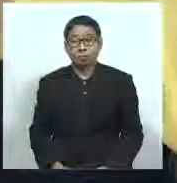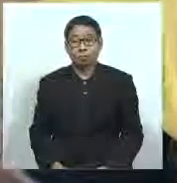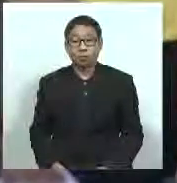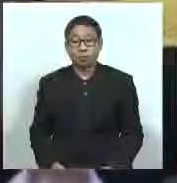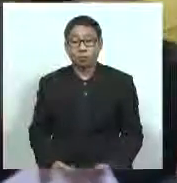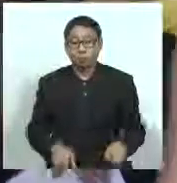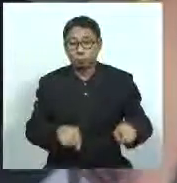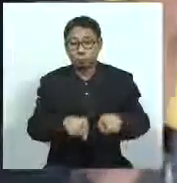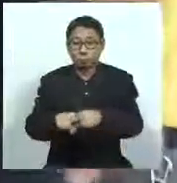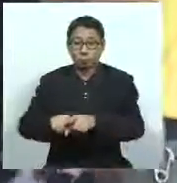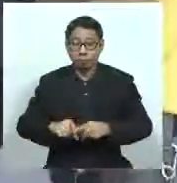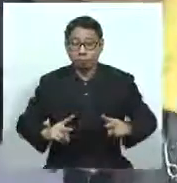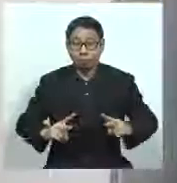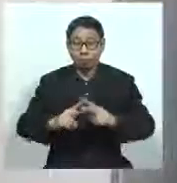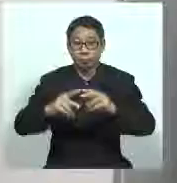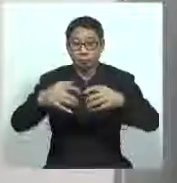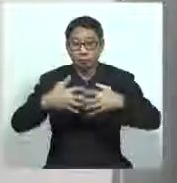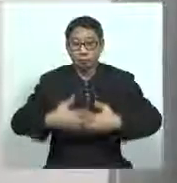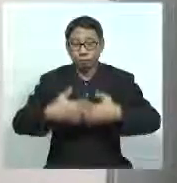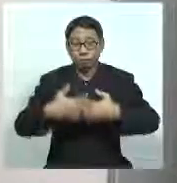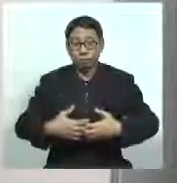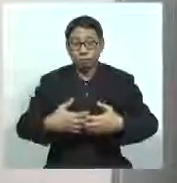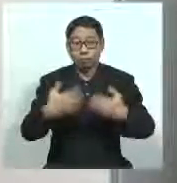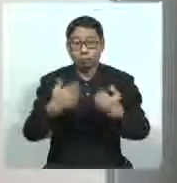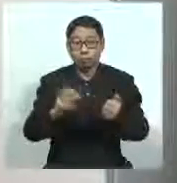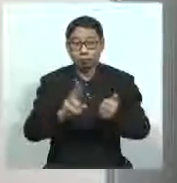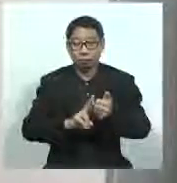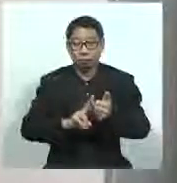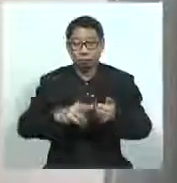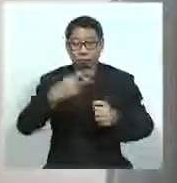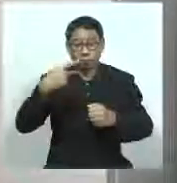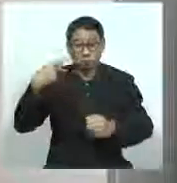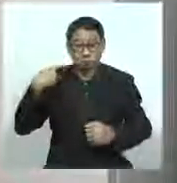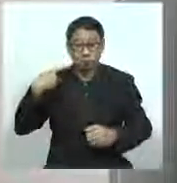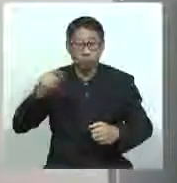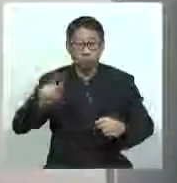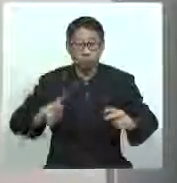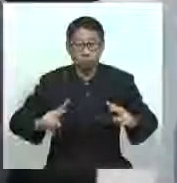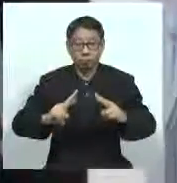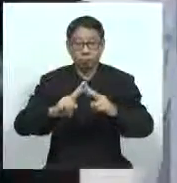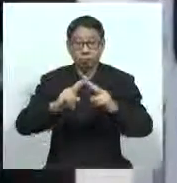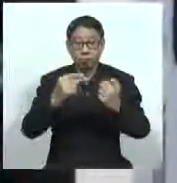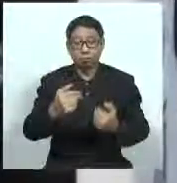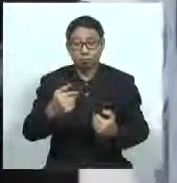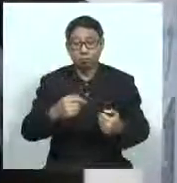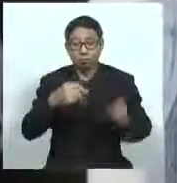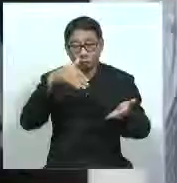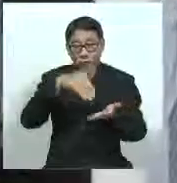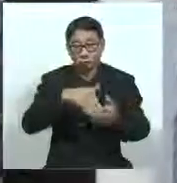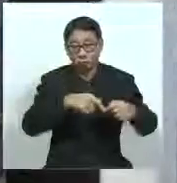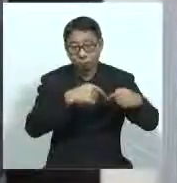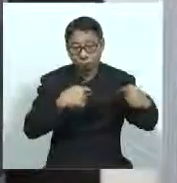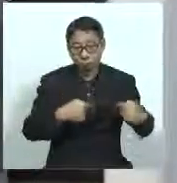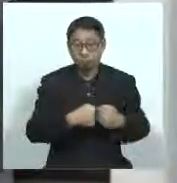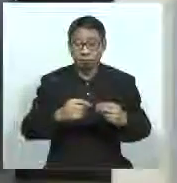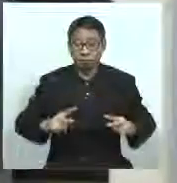เช่นเดียวกับทางกระทรวงอุตสาหกรรมนายสุรพลชามาศรองปลัดกระทรวงอุตสาหกรรมในฐานะผู้อำนวยการศูนย์จิตอาสากระทรวงอุตสา